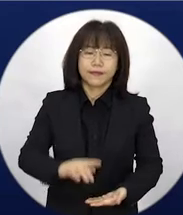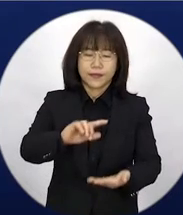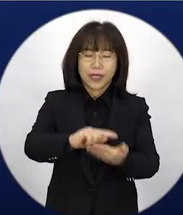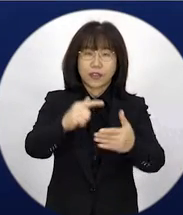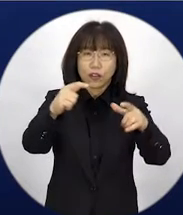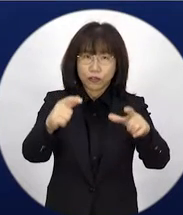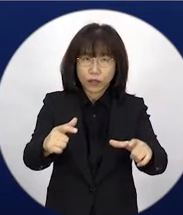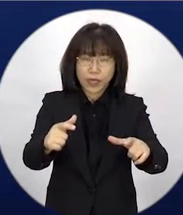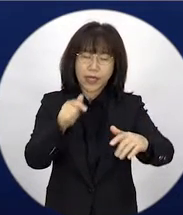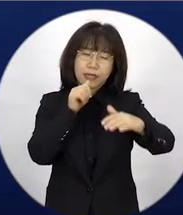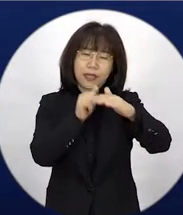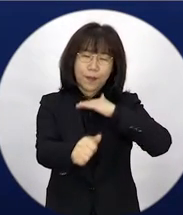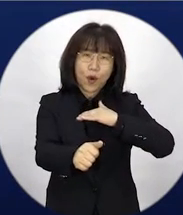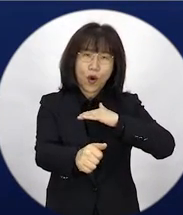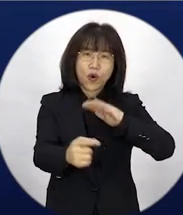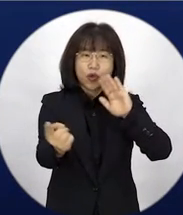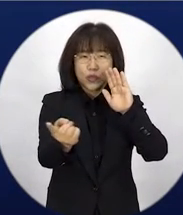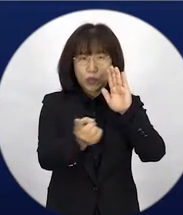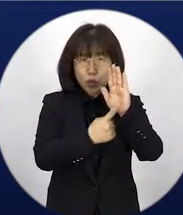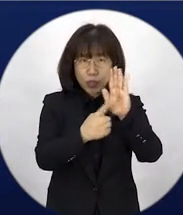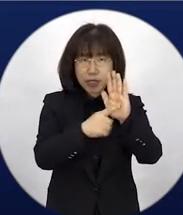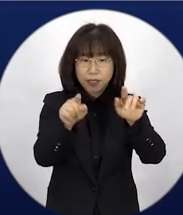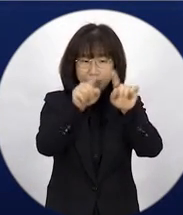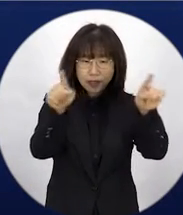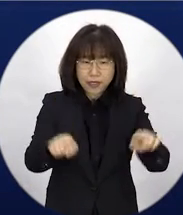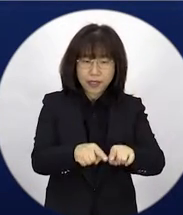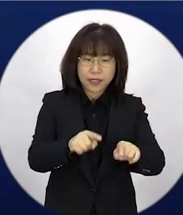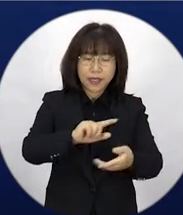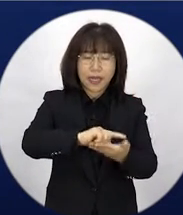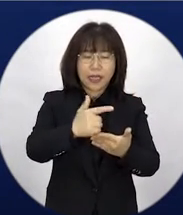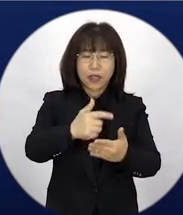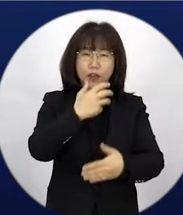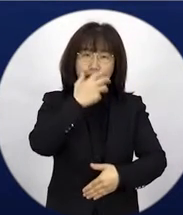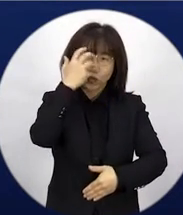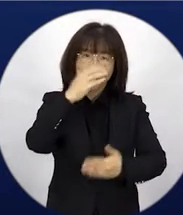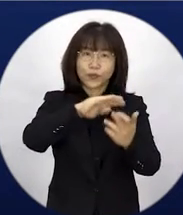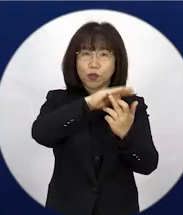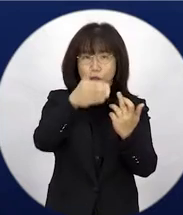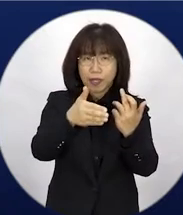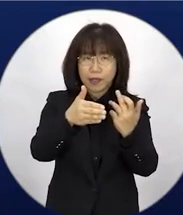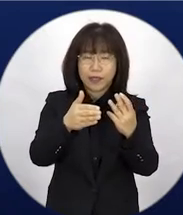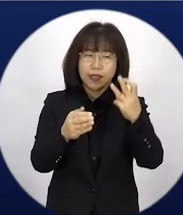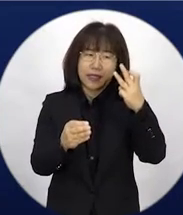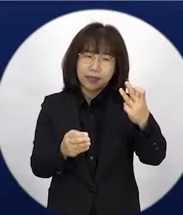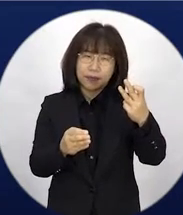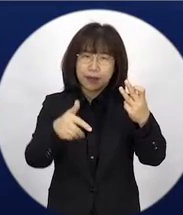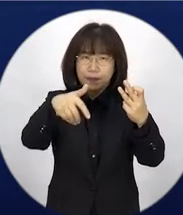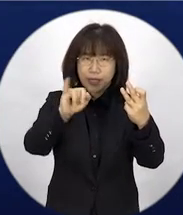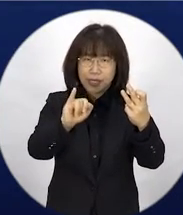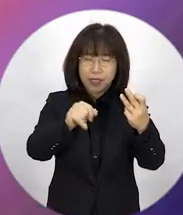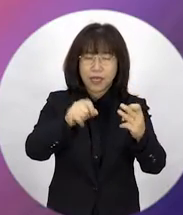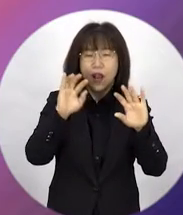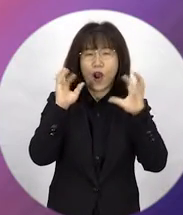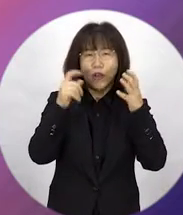강서구에 대표 소식지 강소 꿈동산 에서 제 13기 어린이 기자단을 모집합니다